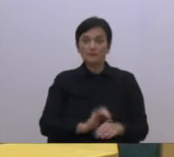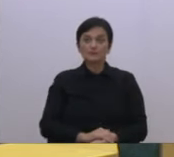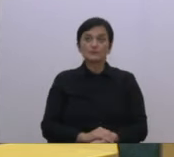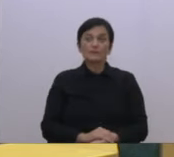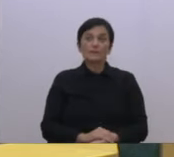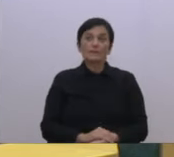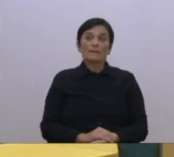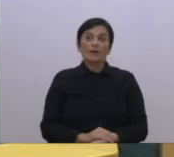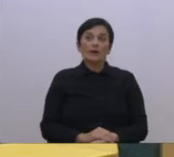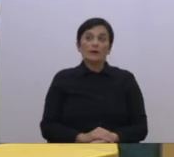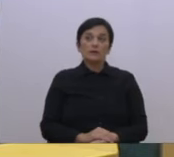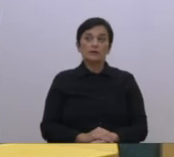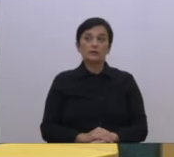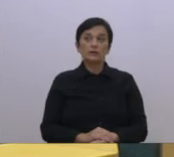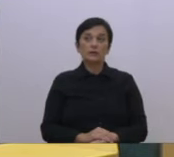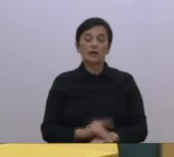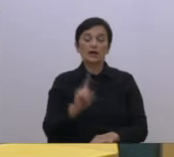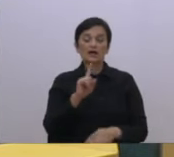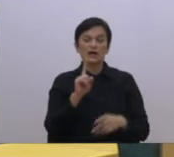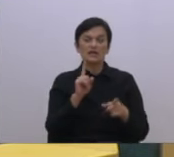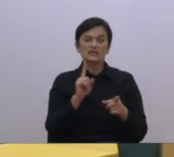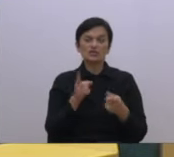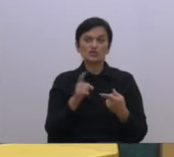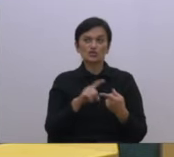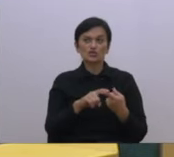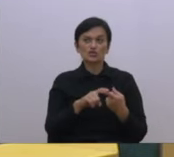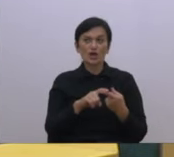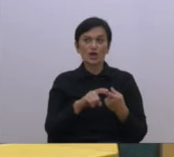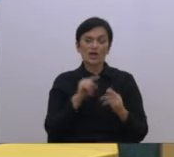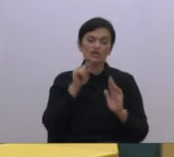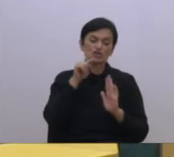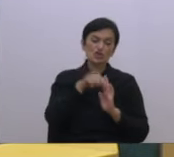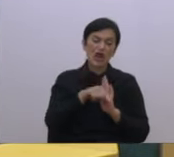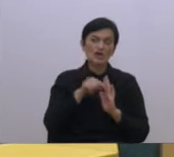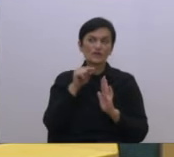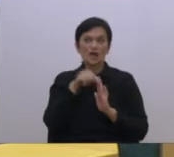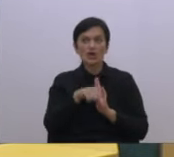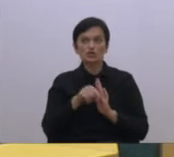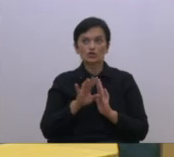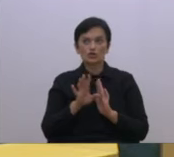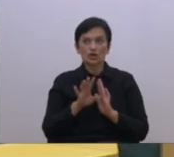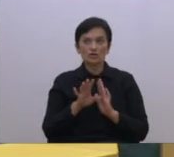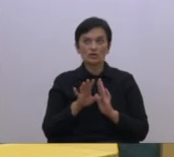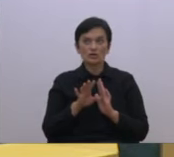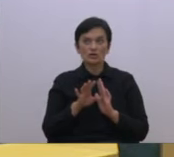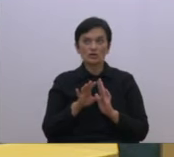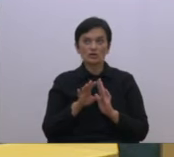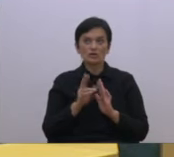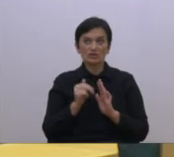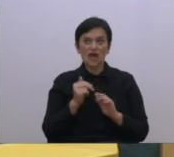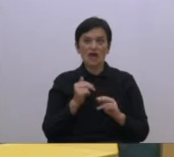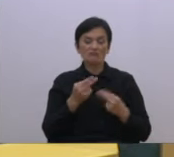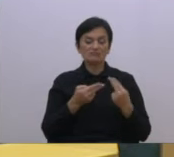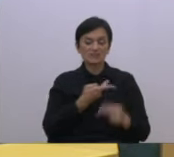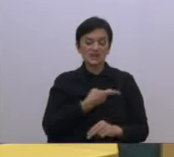ეს რაც შეეხებოდა ასე ვთქვათ ამ ჩარევ არჩევის და რომ შეცდა შეცვლა არ